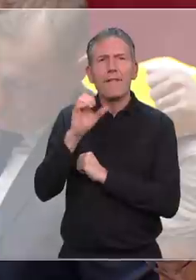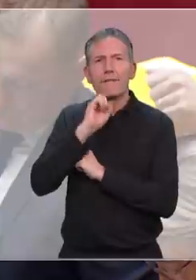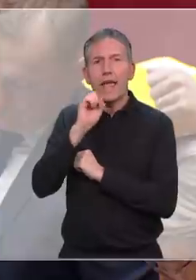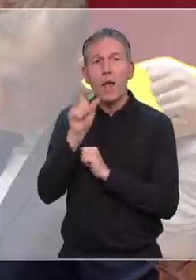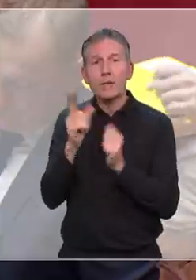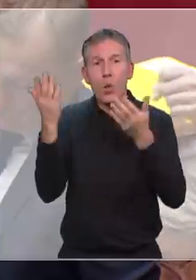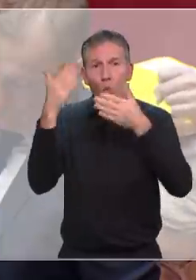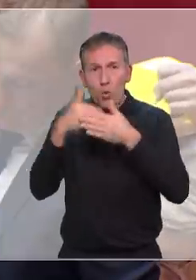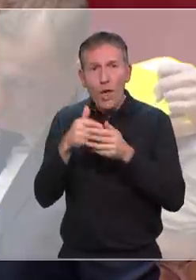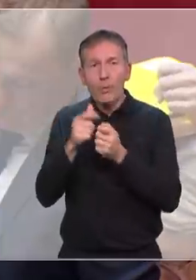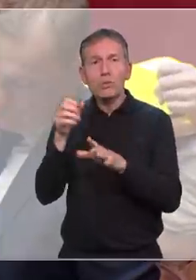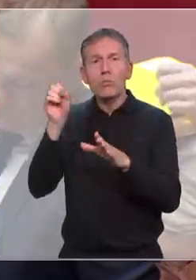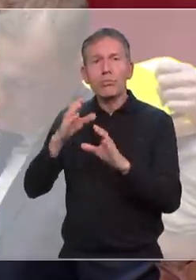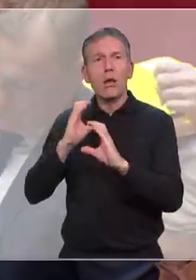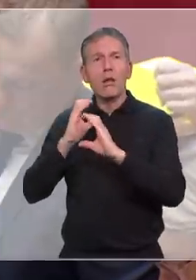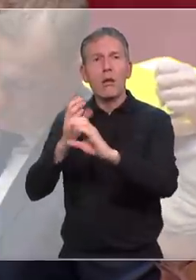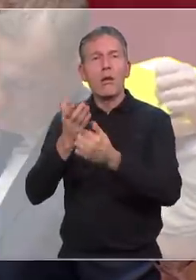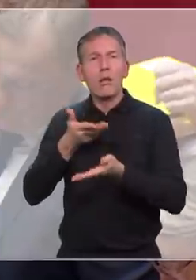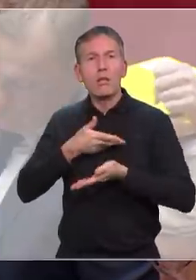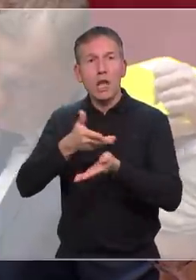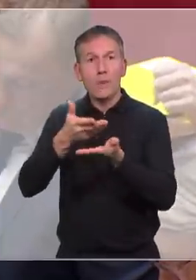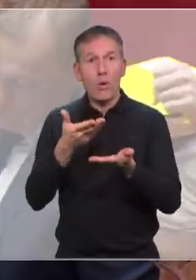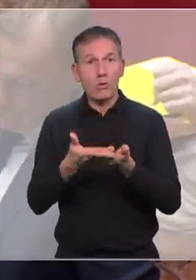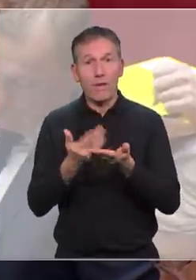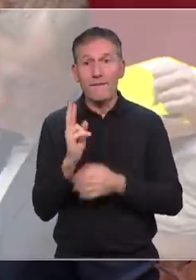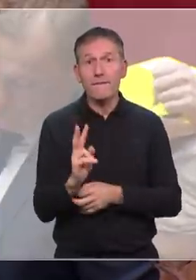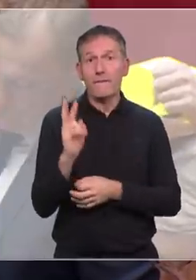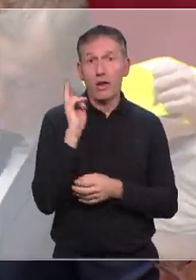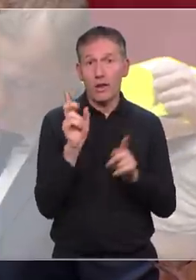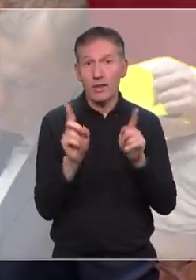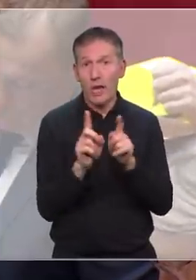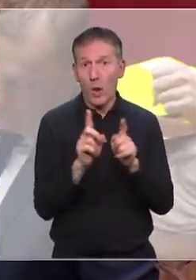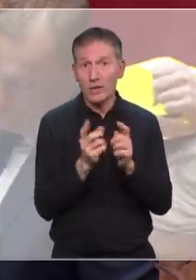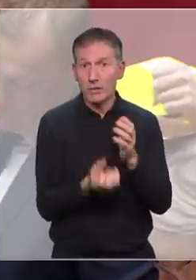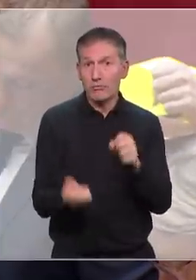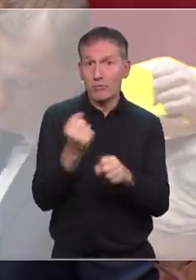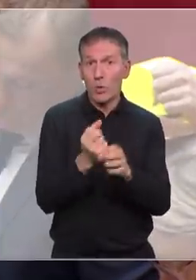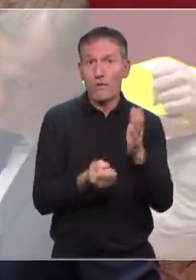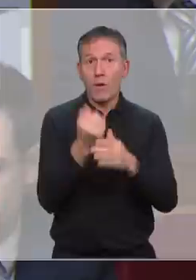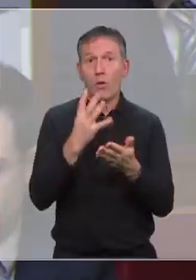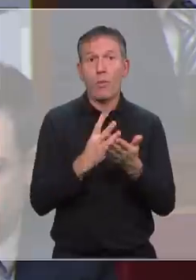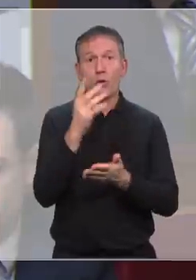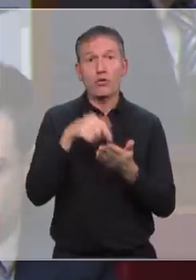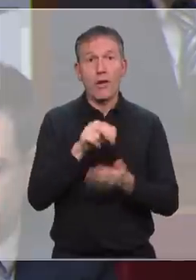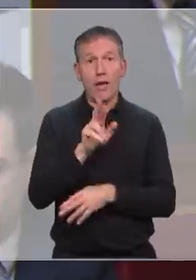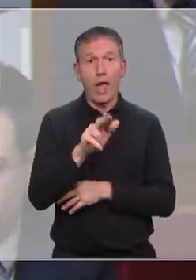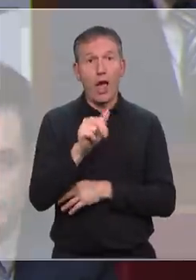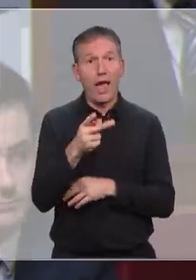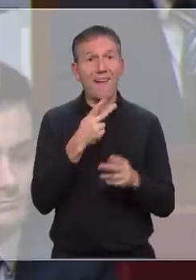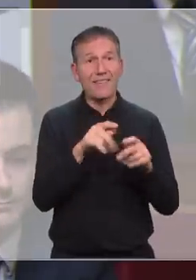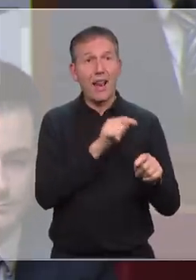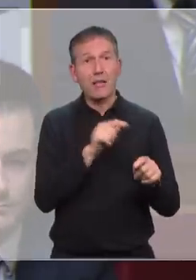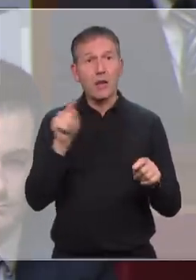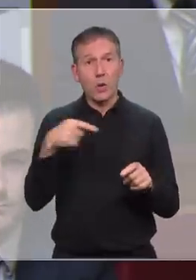fret, le président de la République a dévoilé vendredi un des éléments socles de ce projet que sont les RER métropolitains sur lesquels nous